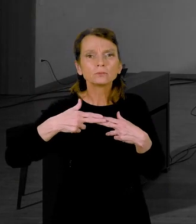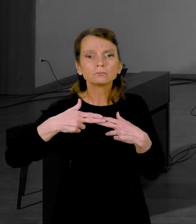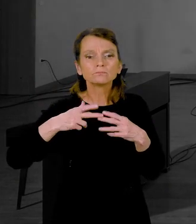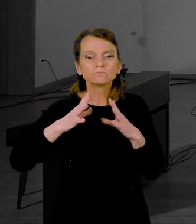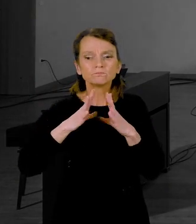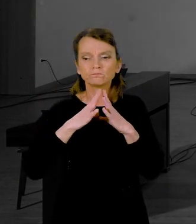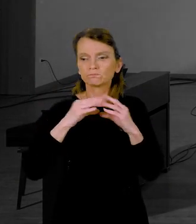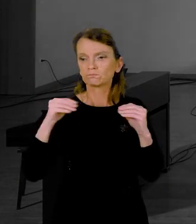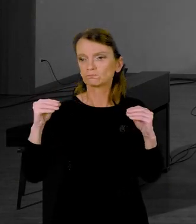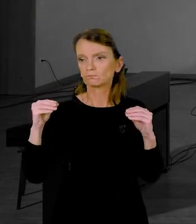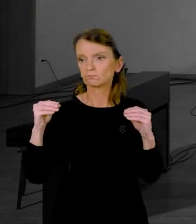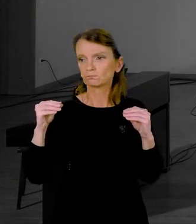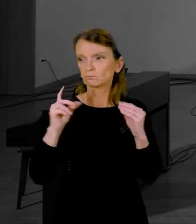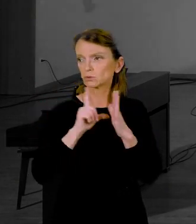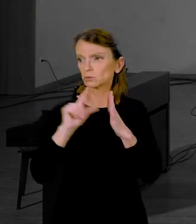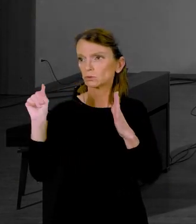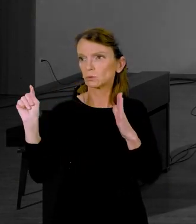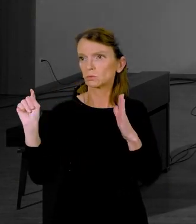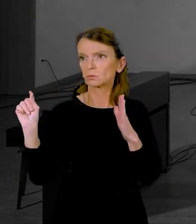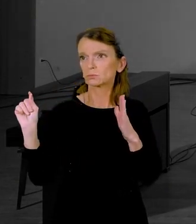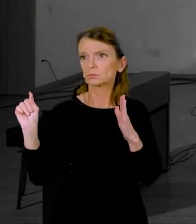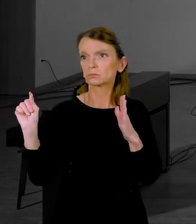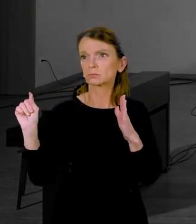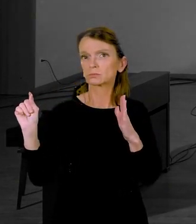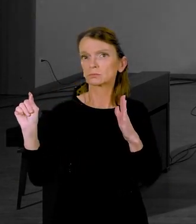odšel. Enostavno odšel.